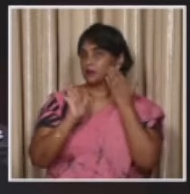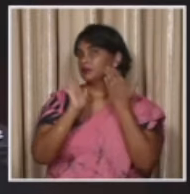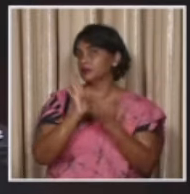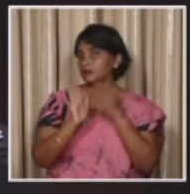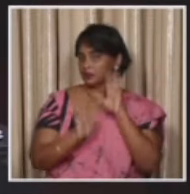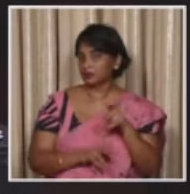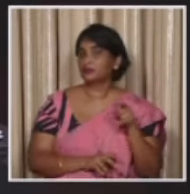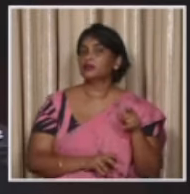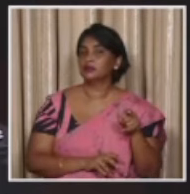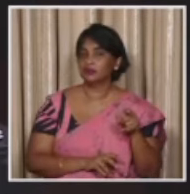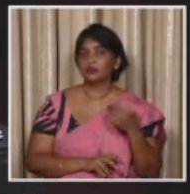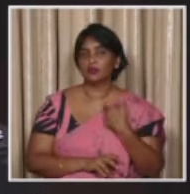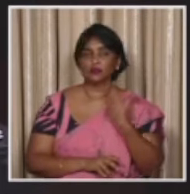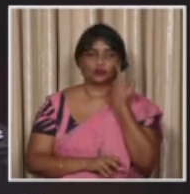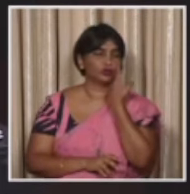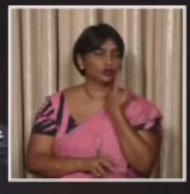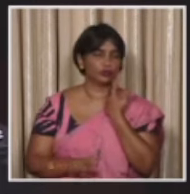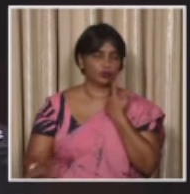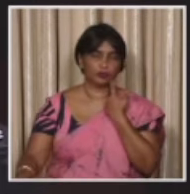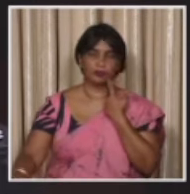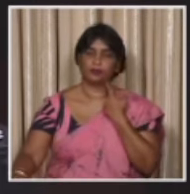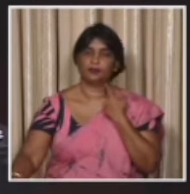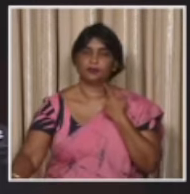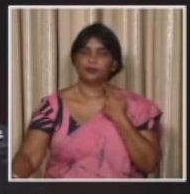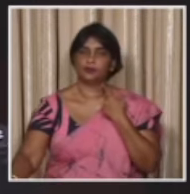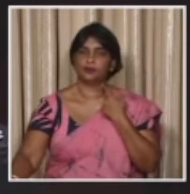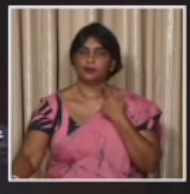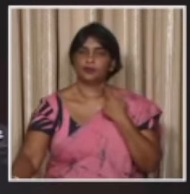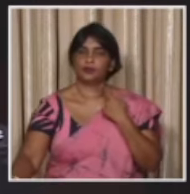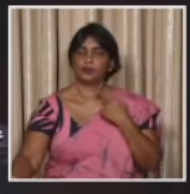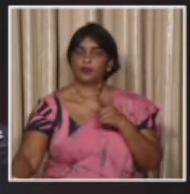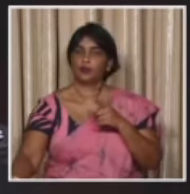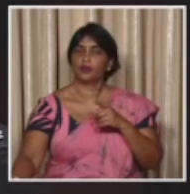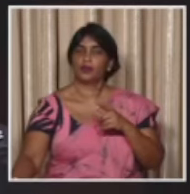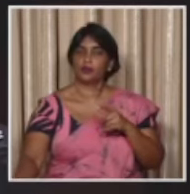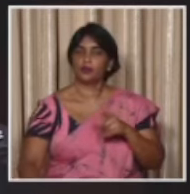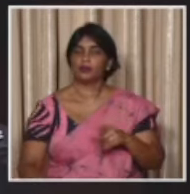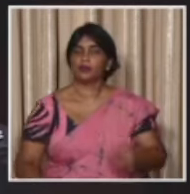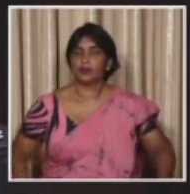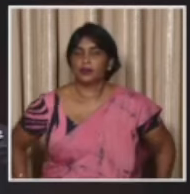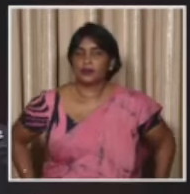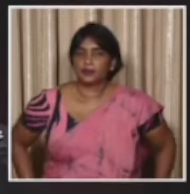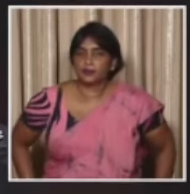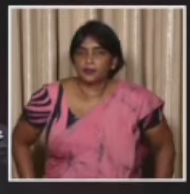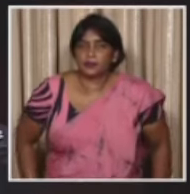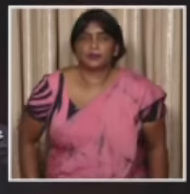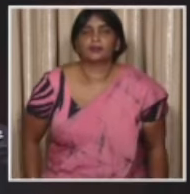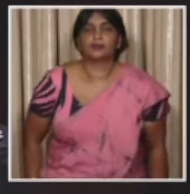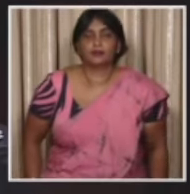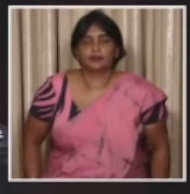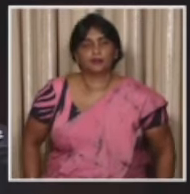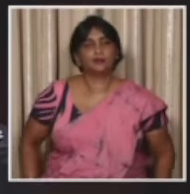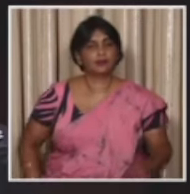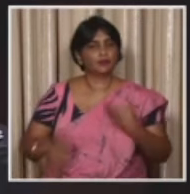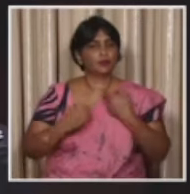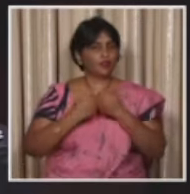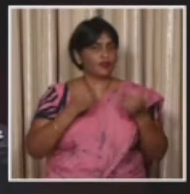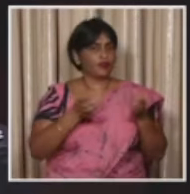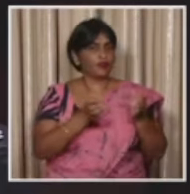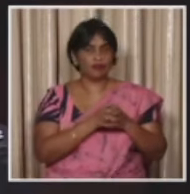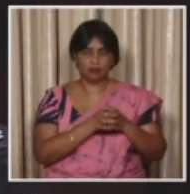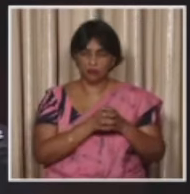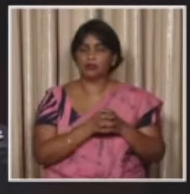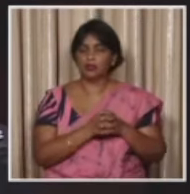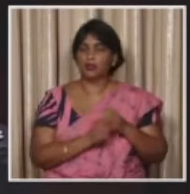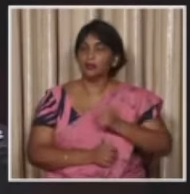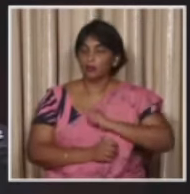ගැන අපි කනගාටු වෙනවා. අන්බන්ඩ්ලිං ප්‍රොසෙස් එක ගැන අපේ ඒකඟතාවය අපි පළ